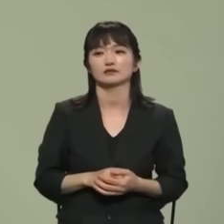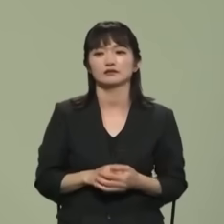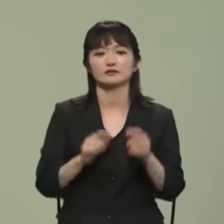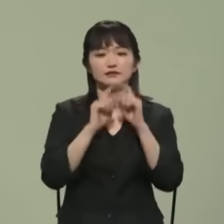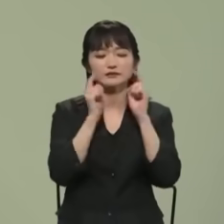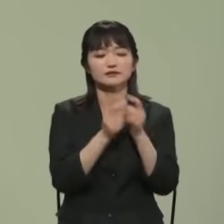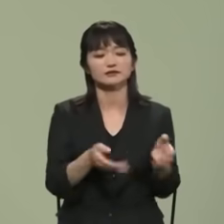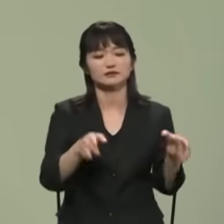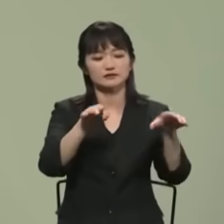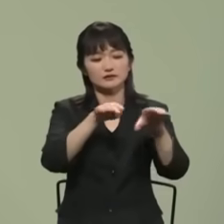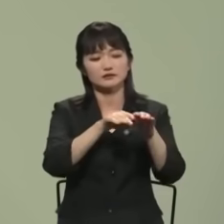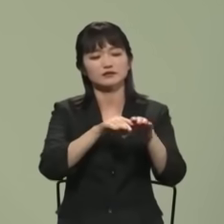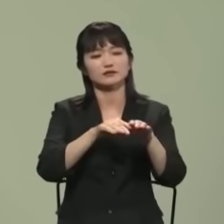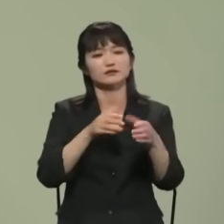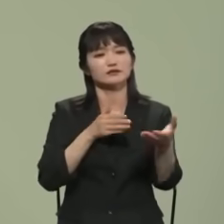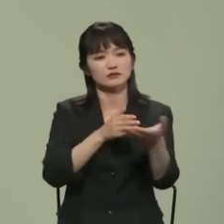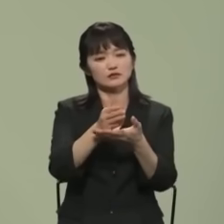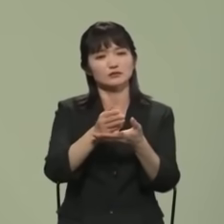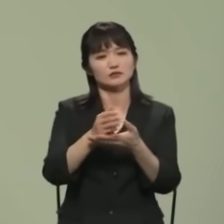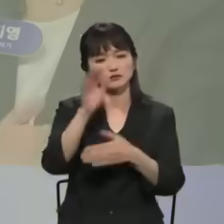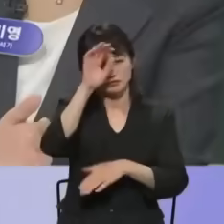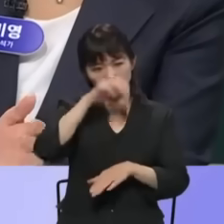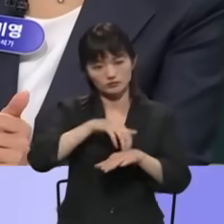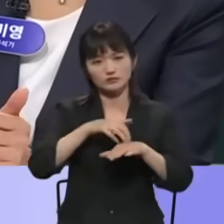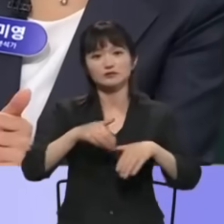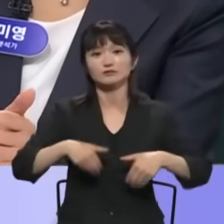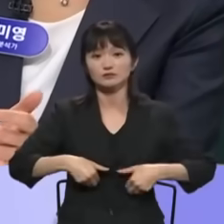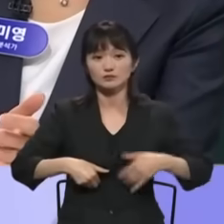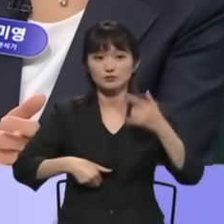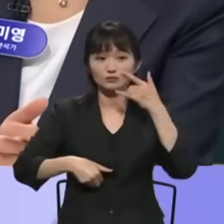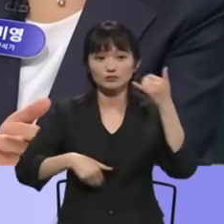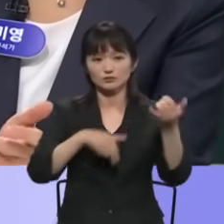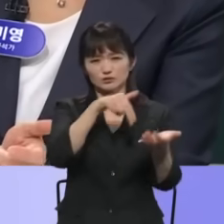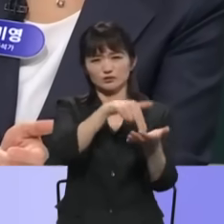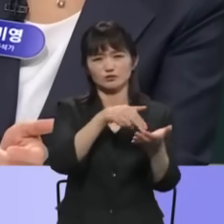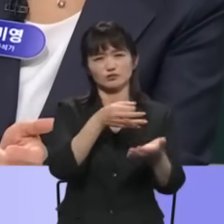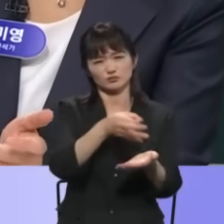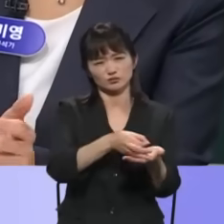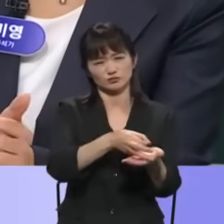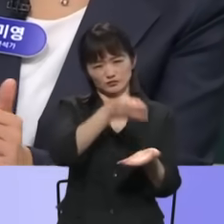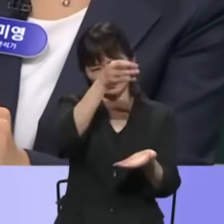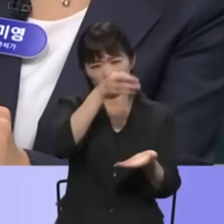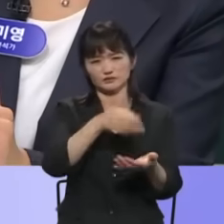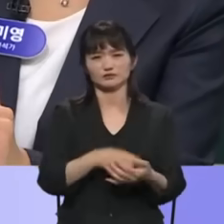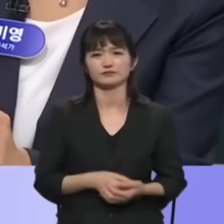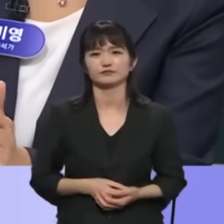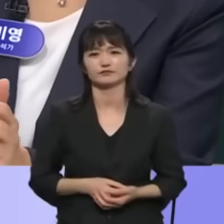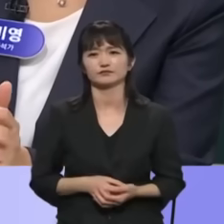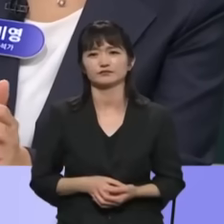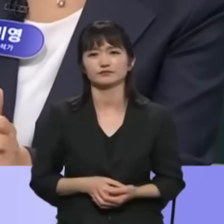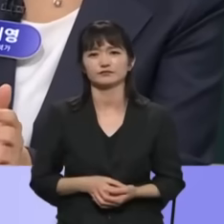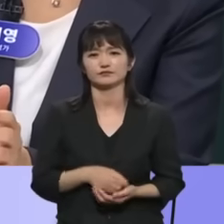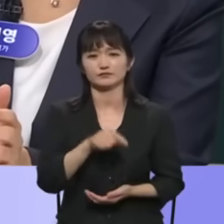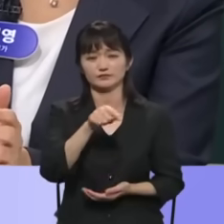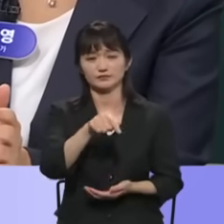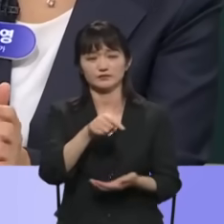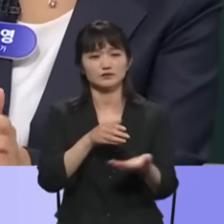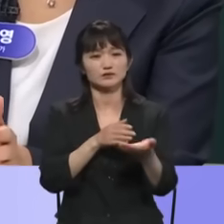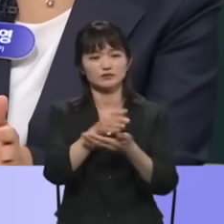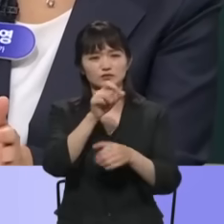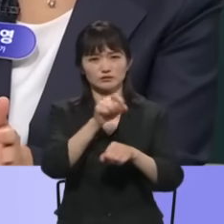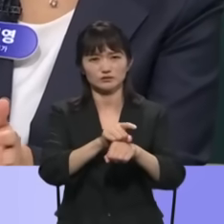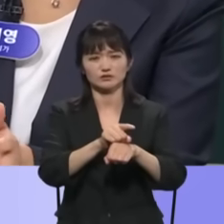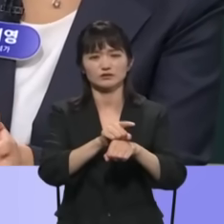필요하거든요 근데 학부모 입장에서 이건 비용이 드는 부분이고 전문성이 부족하다 보니까 이런 부분들의 여의치 않은 부분들이